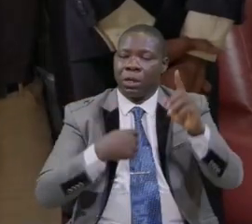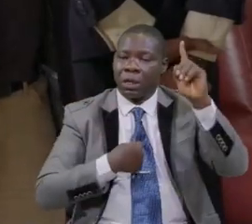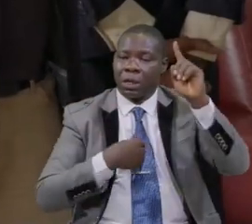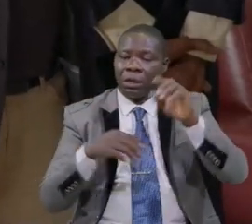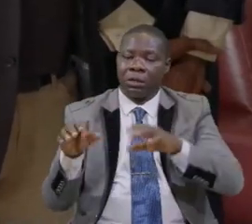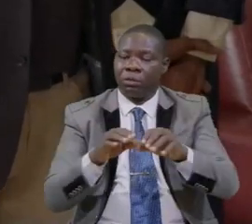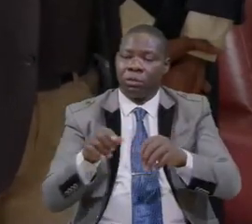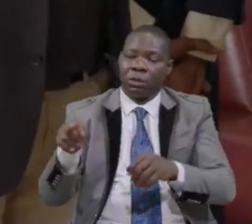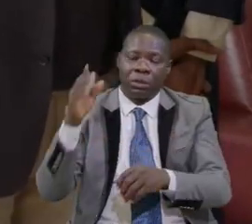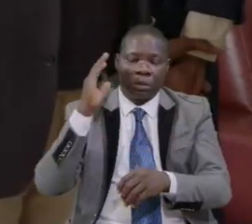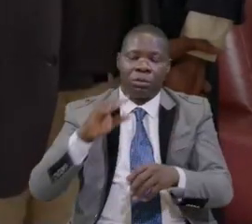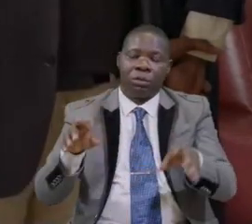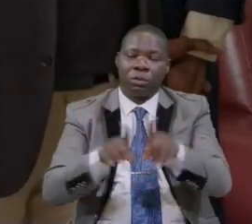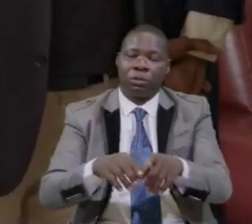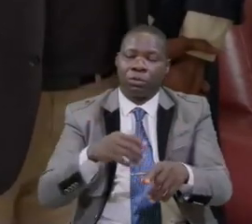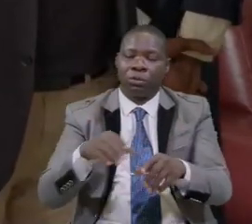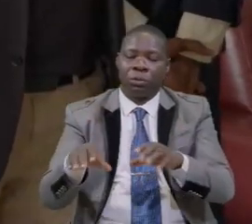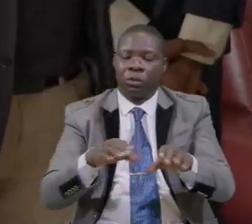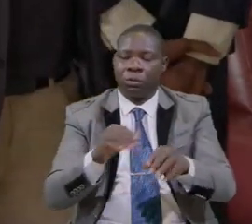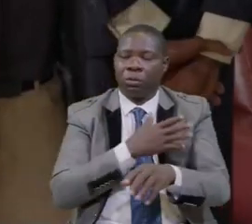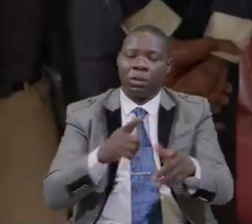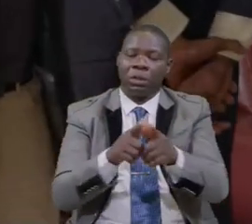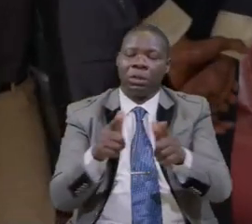Et il en fera de plus grandes.